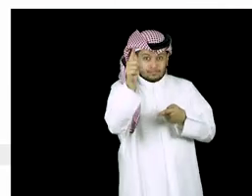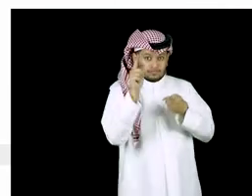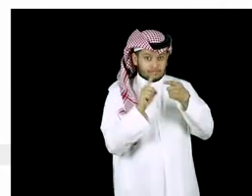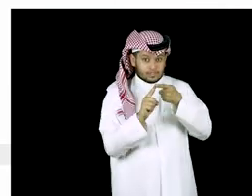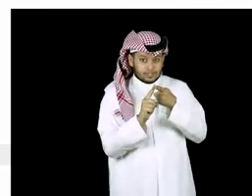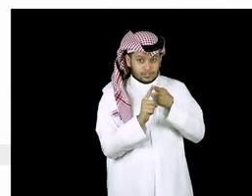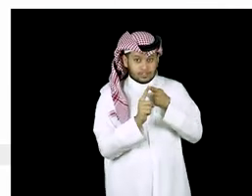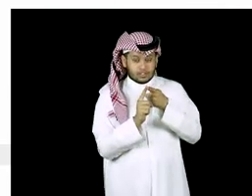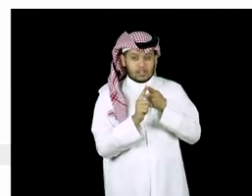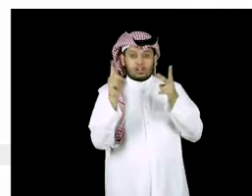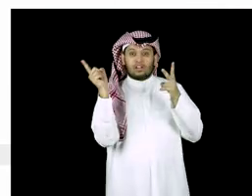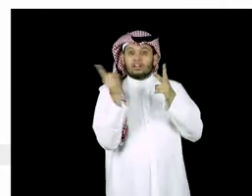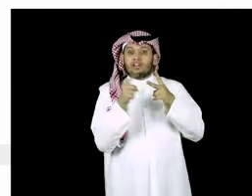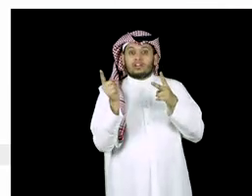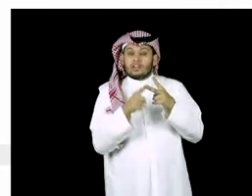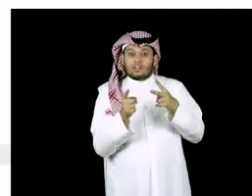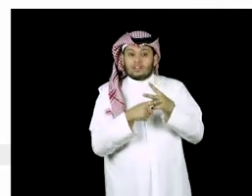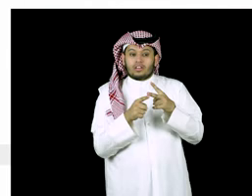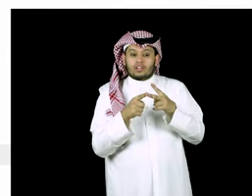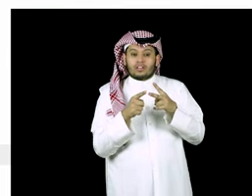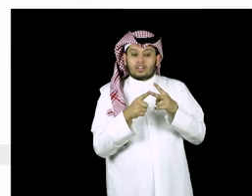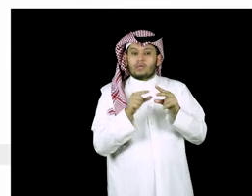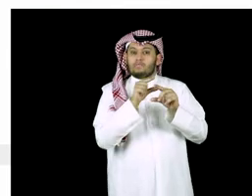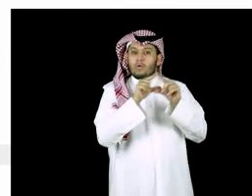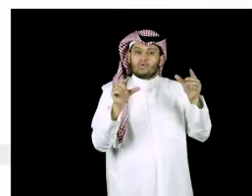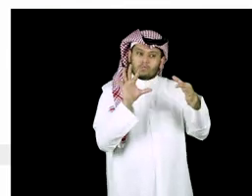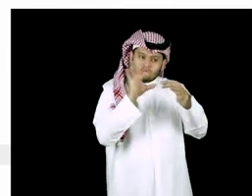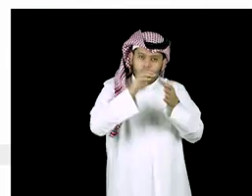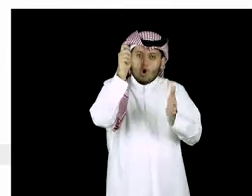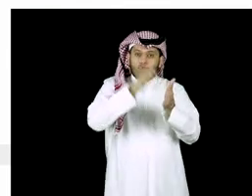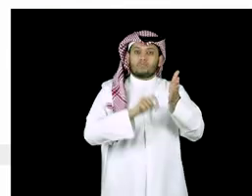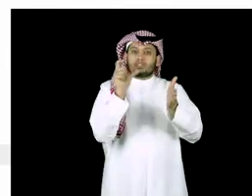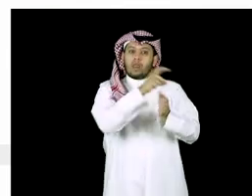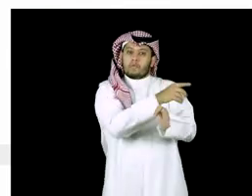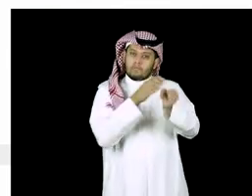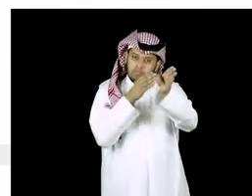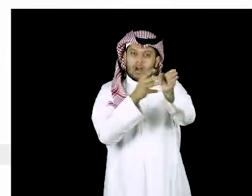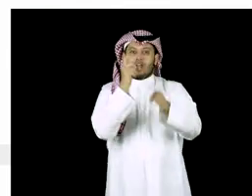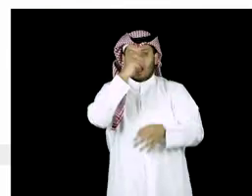الثاني الالتزام بأحكام الإسلام.